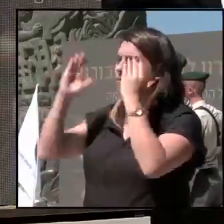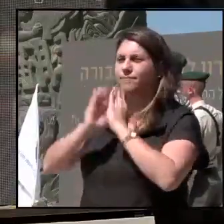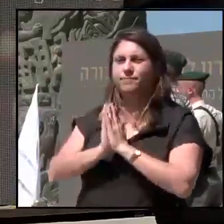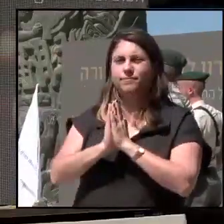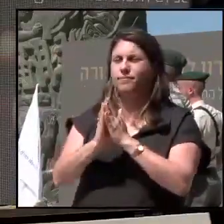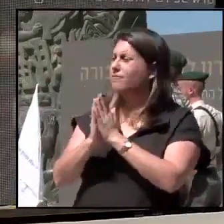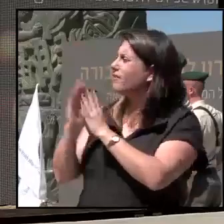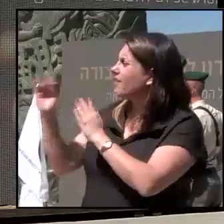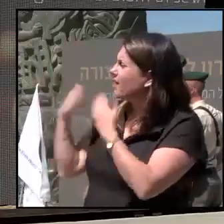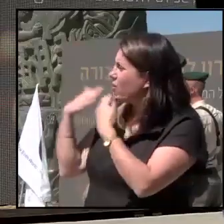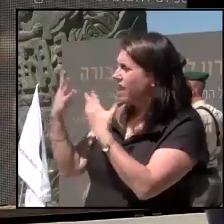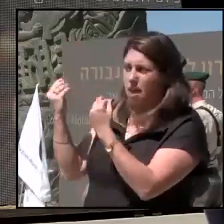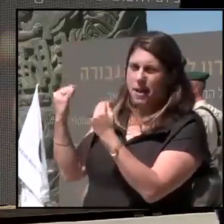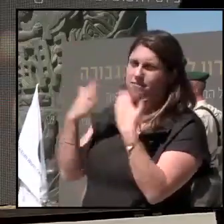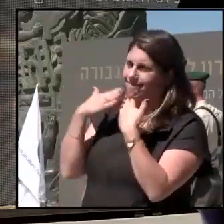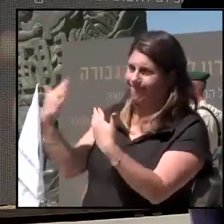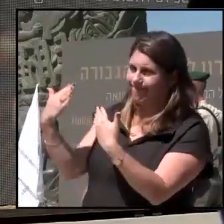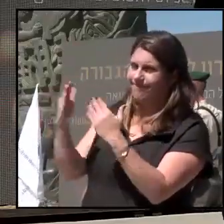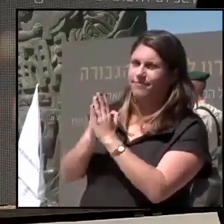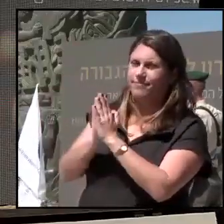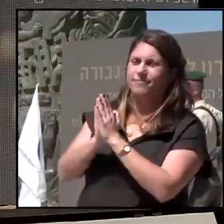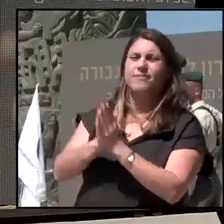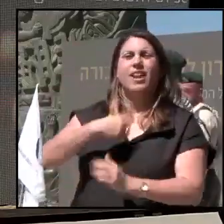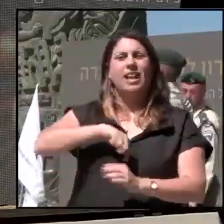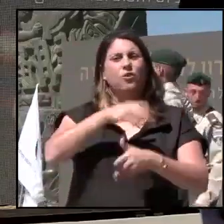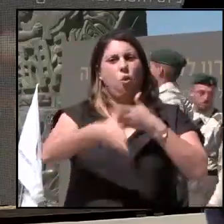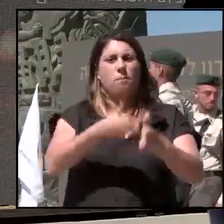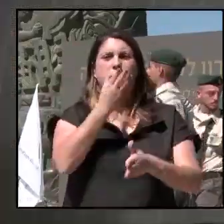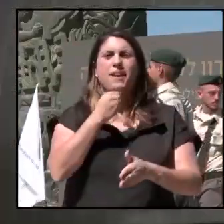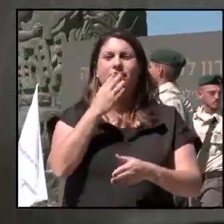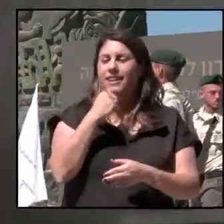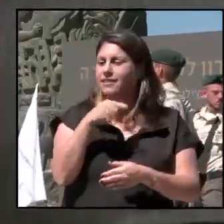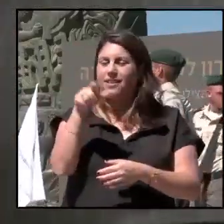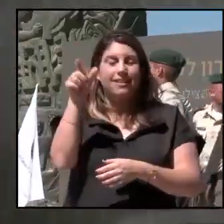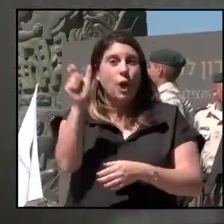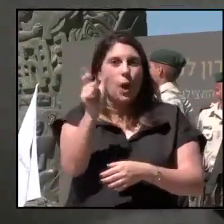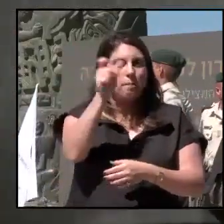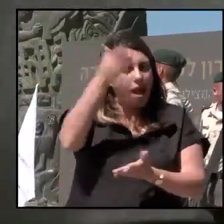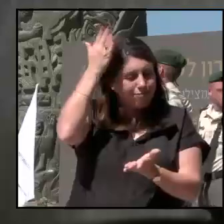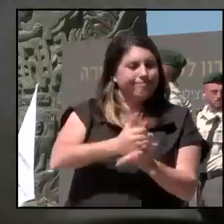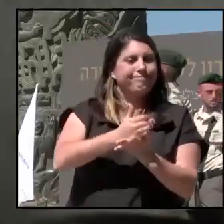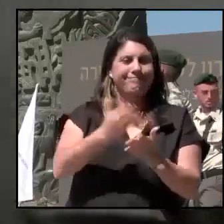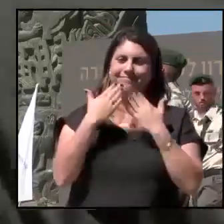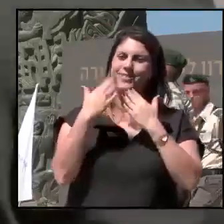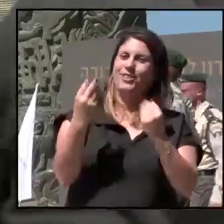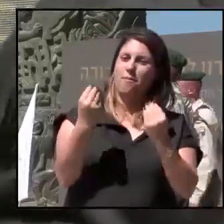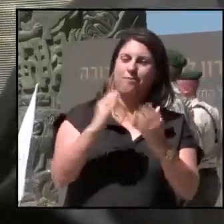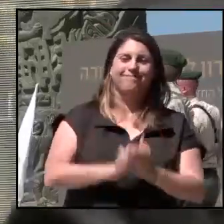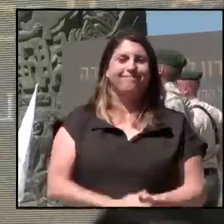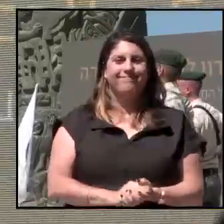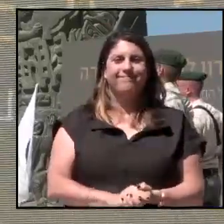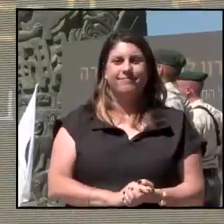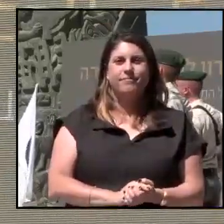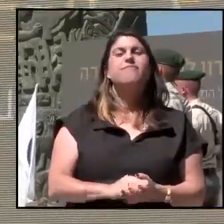Dan, thank you so much. We say in Hebrew, kol mila basela. Thank you very much. In a